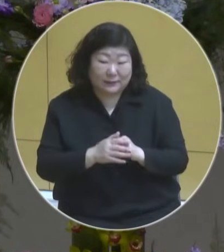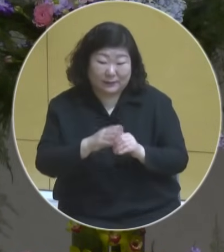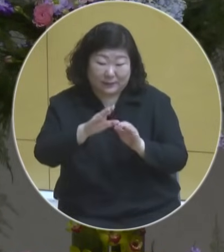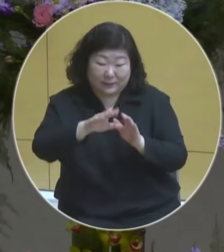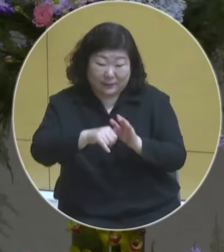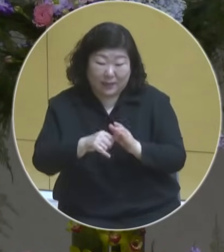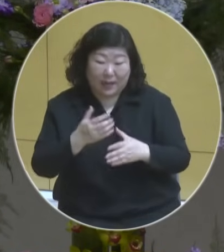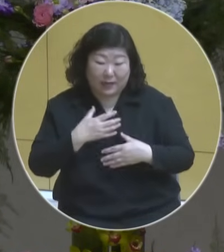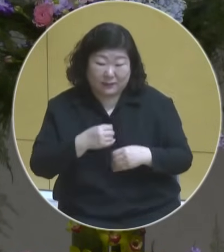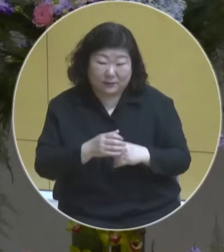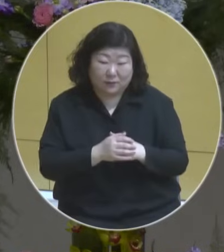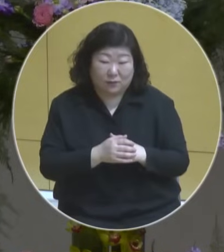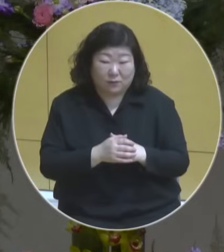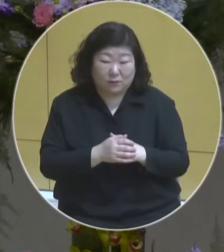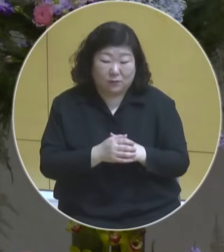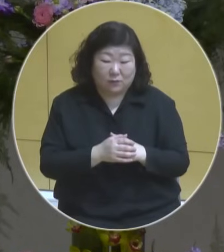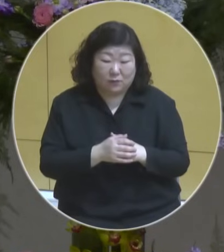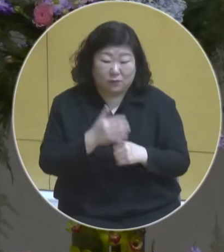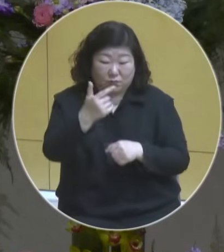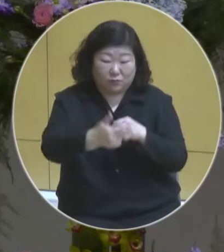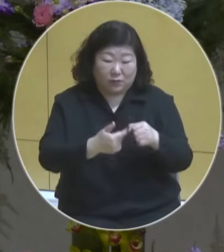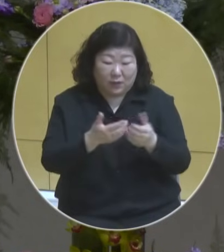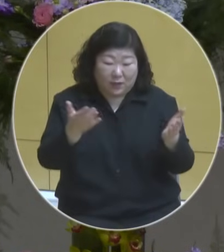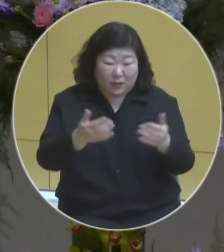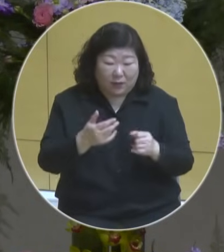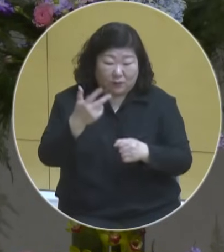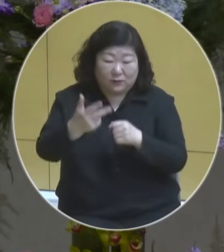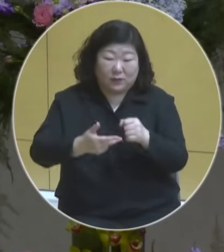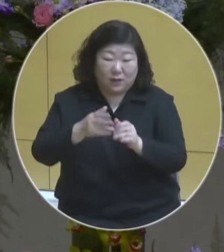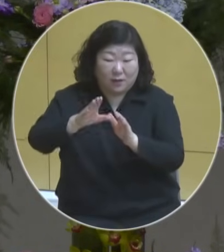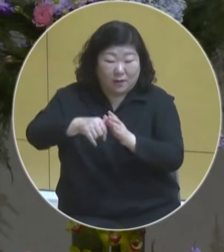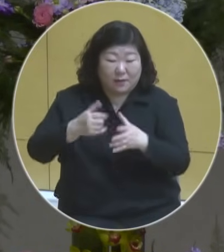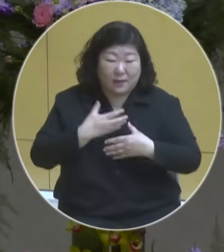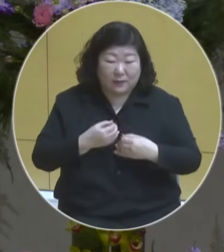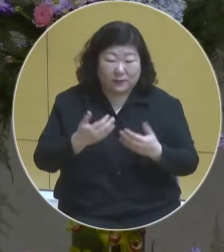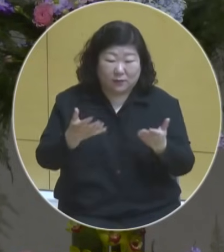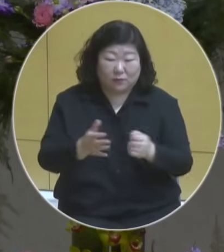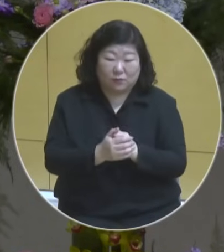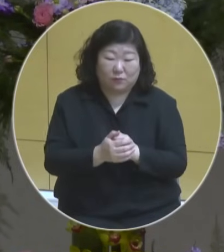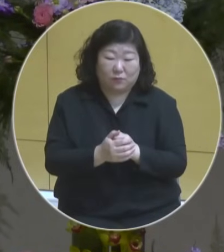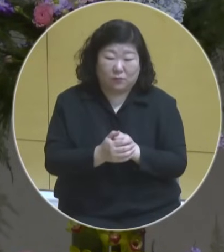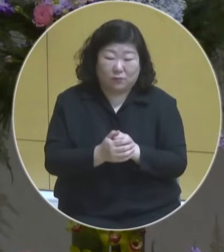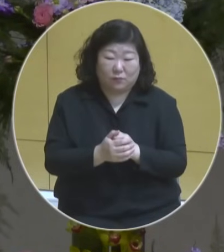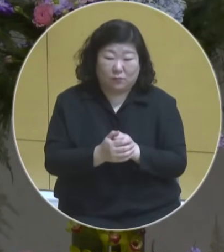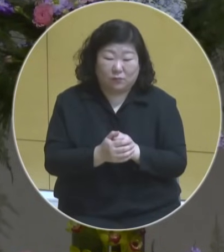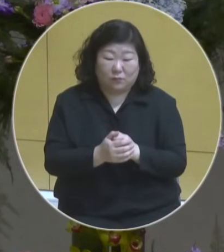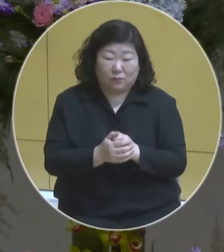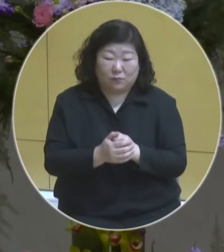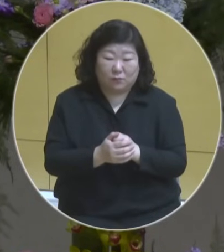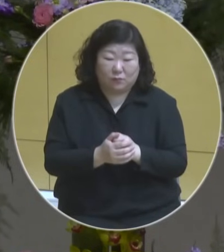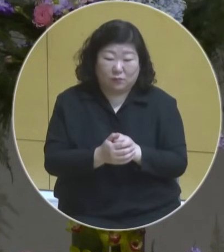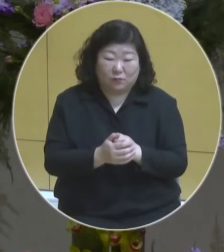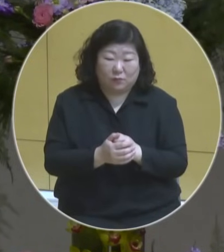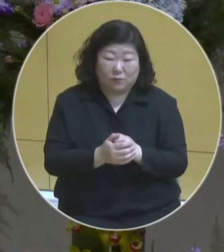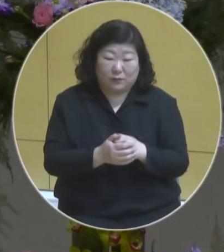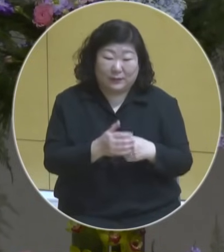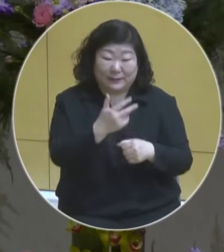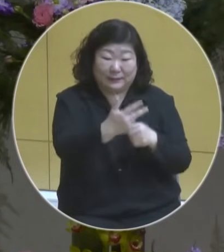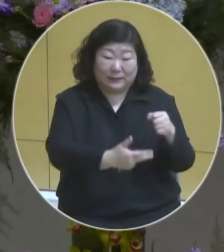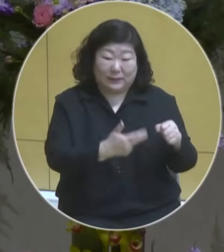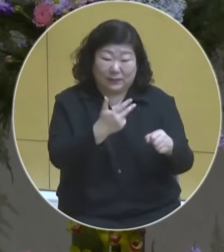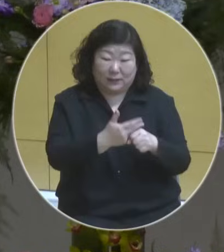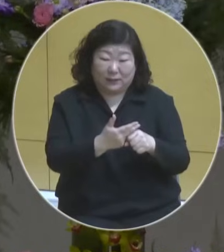가졌습니다 그리고 7년을 일곱 번 77이 49 그리고 그다음에 50년 째는 년이라 되어서 완전히 자유게